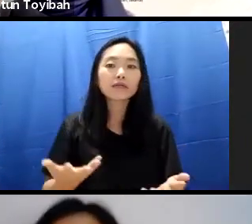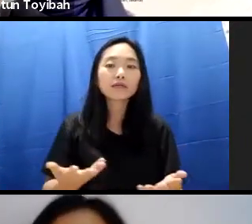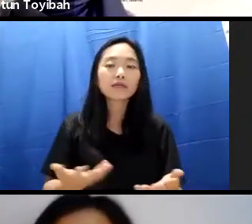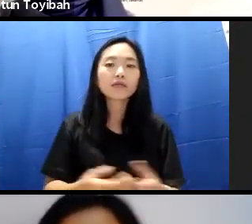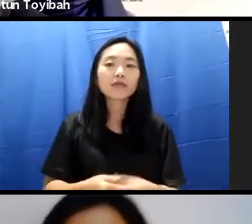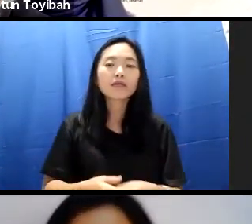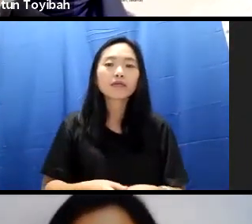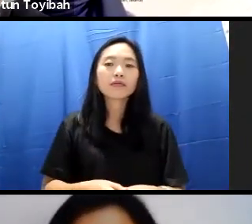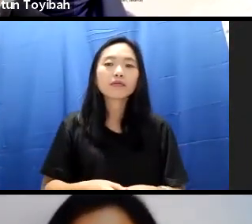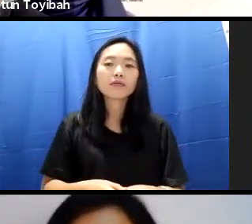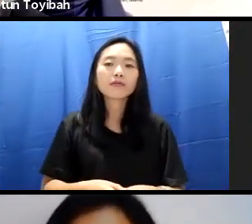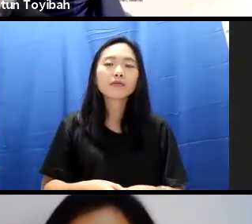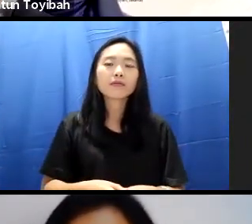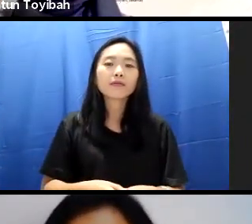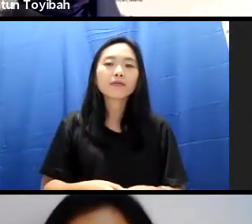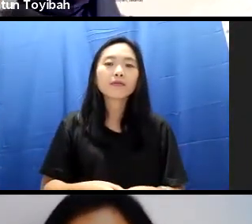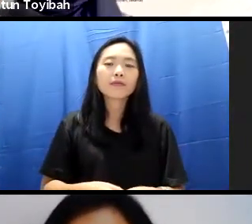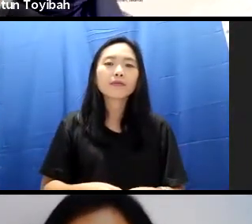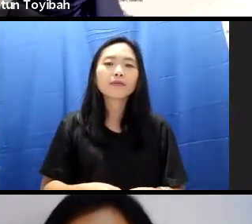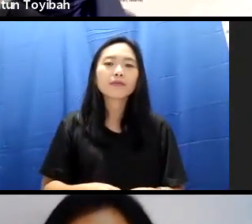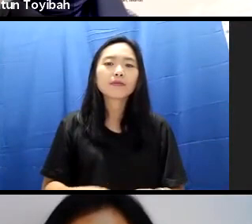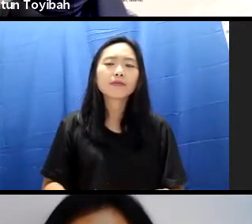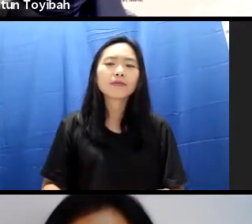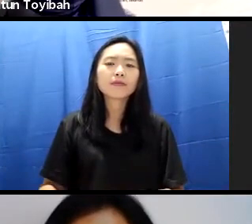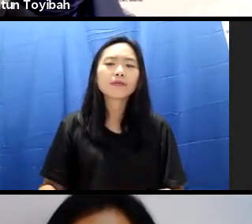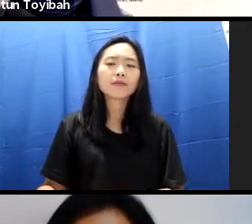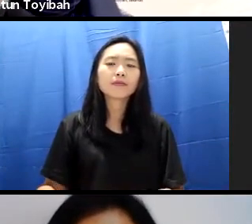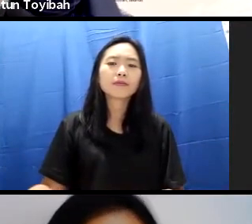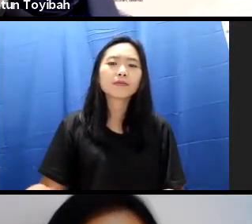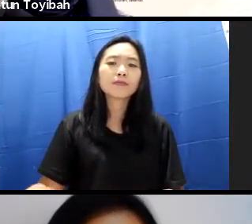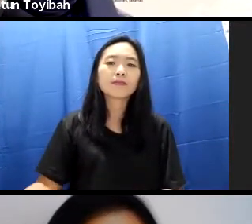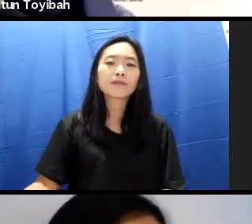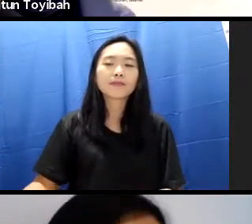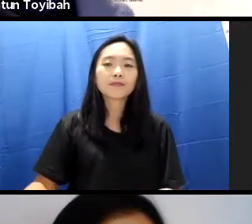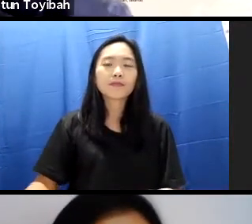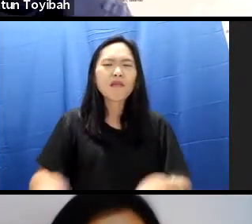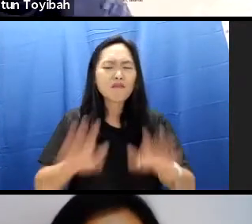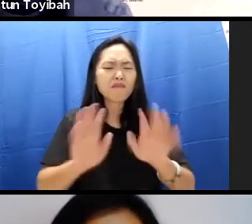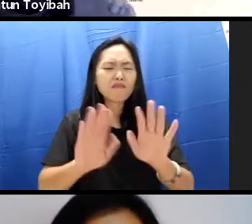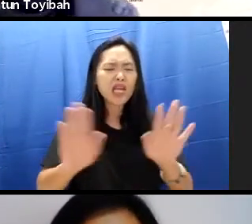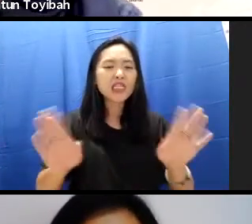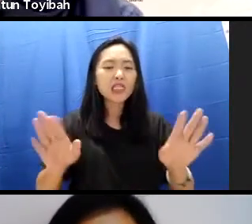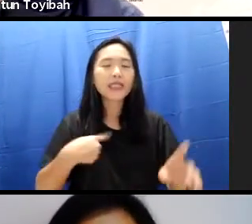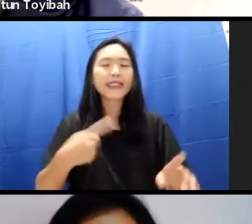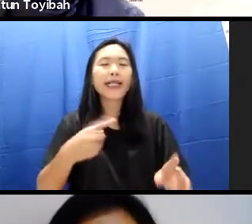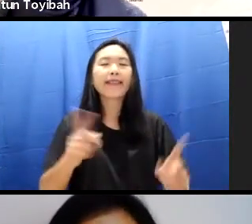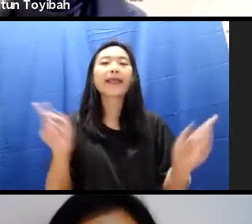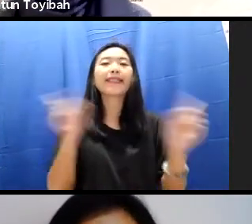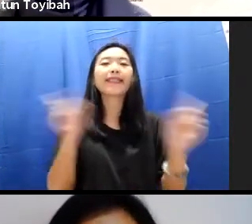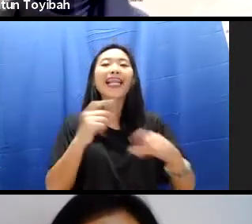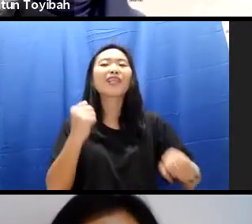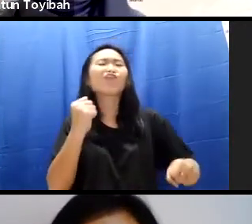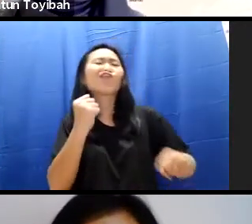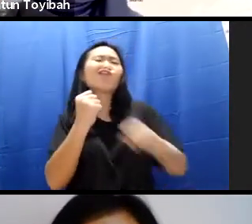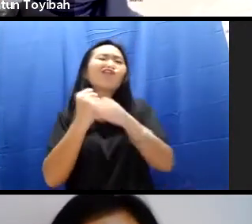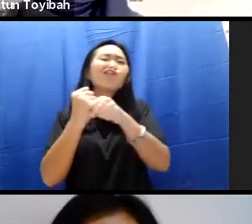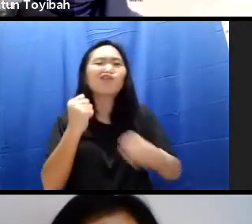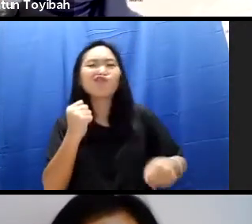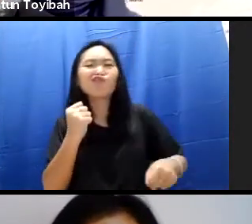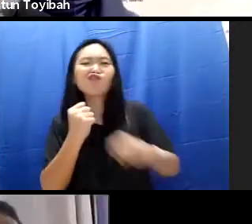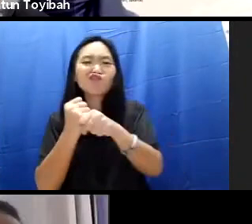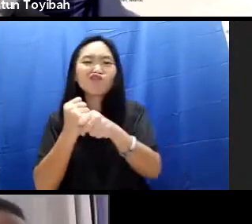juga Mas Farid bilang tabu dan sebagainya. Nah ini juga kan banyak juga gitu saling mendukung gitu di antara di dalamnya gitu,